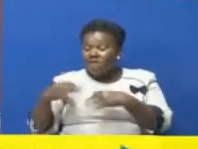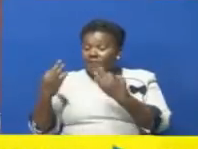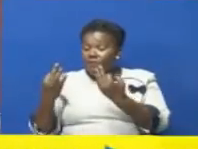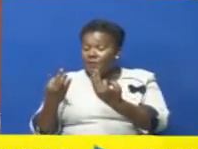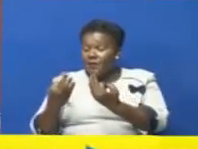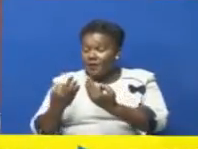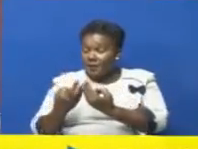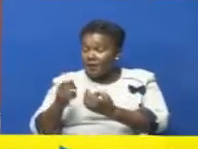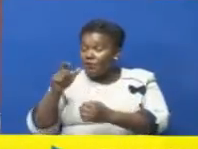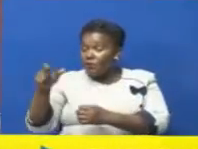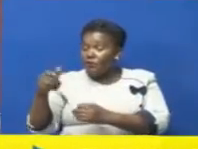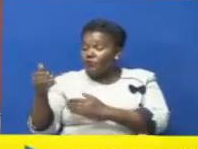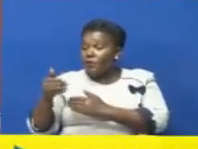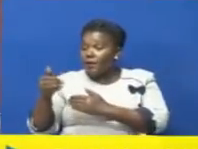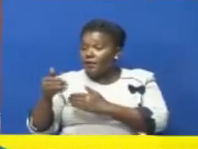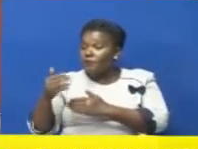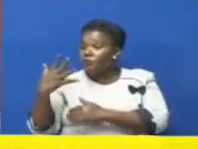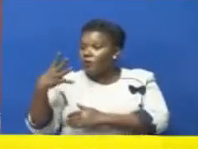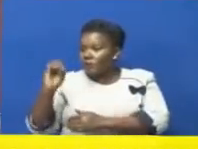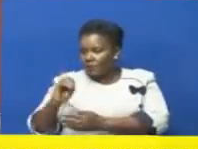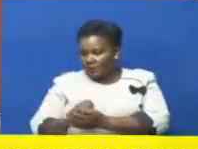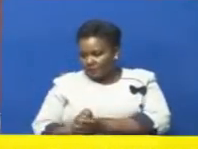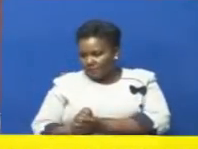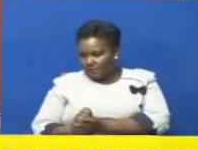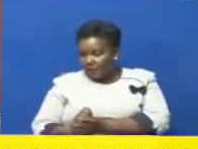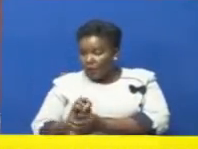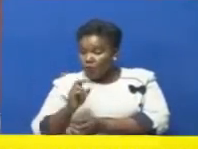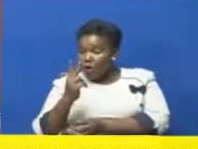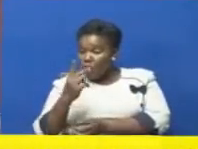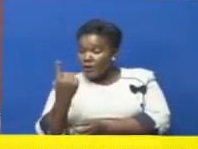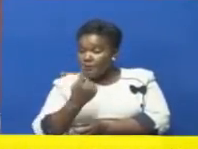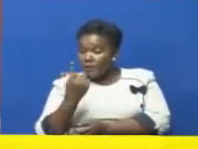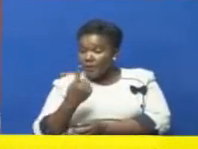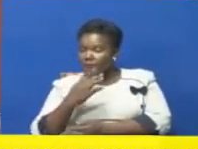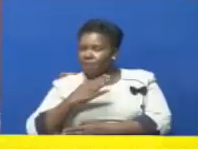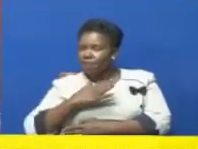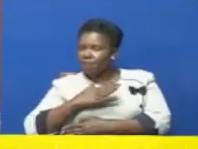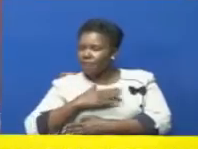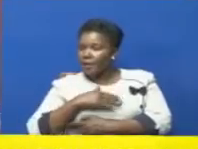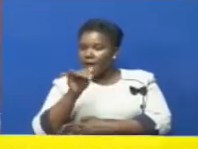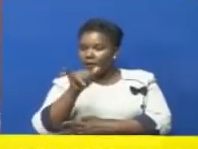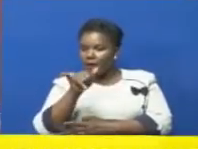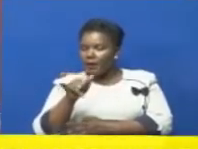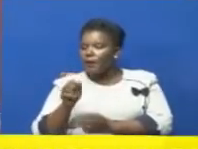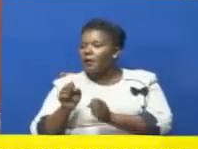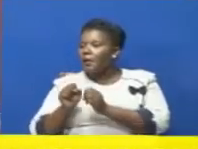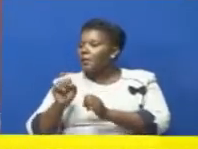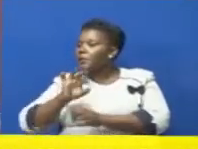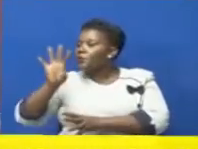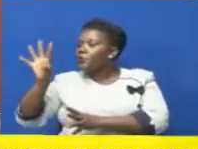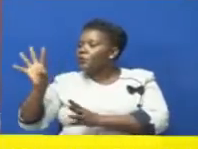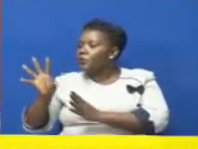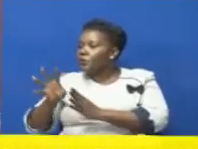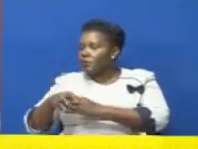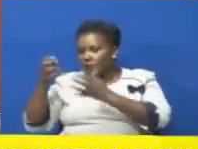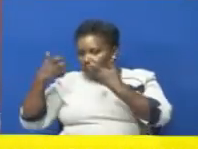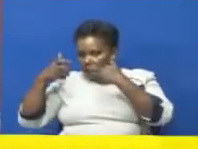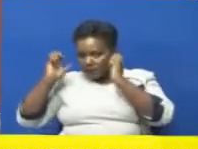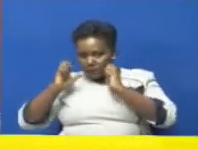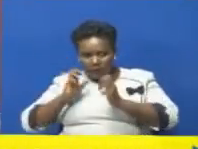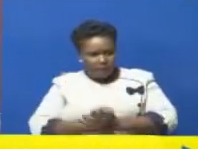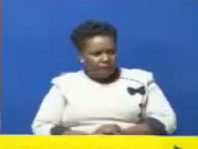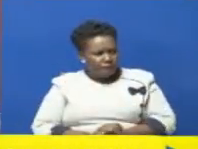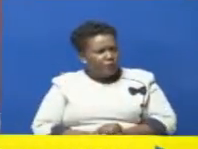wote Simba. Ya wengine wale usalia Simba. Unafuatilia labda ukafahamu kilichopelekea kwa tofauti naweza. Sifahamu ila